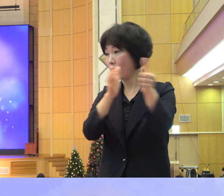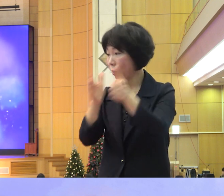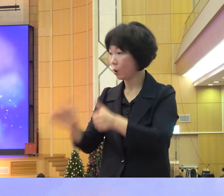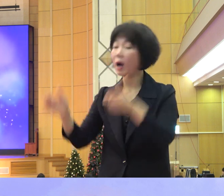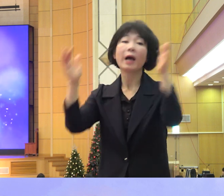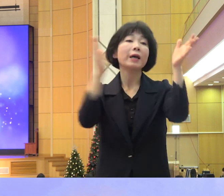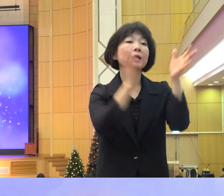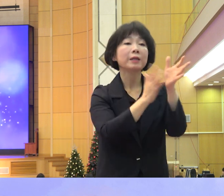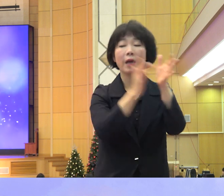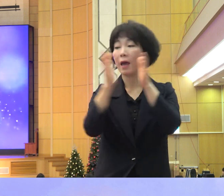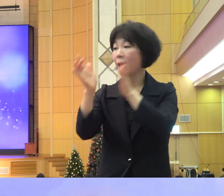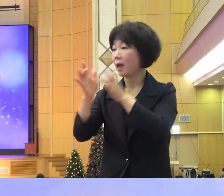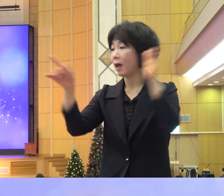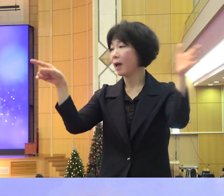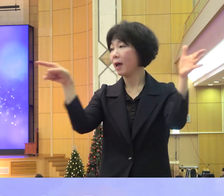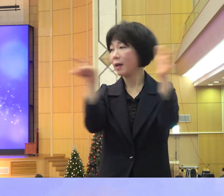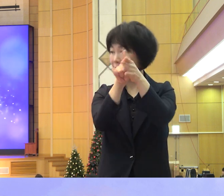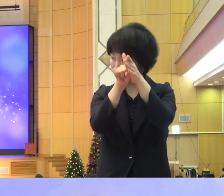믿으세요.